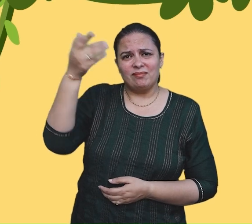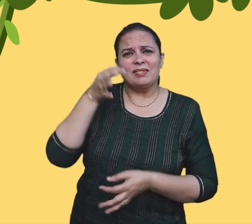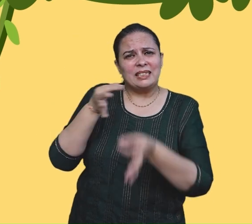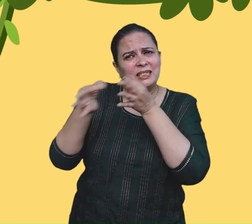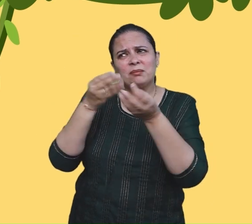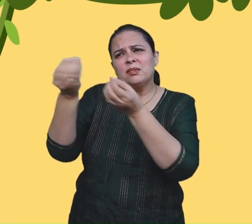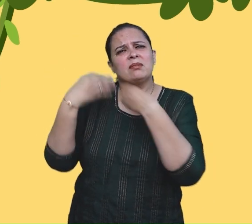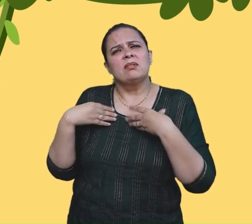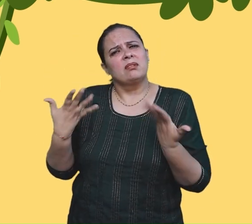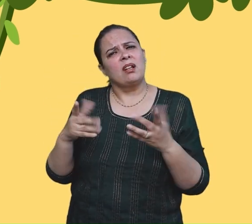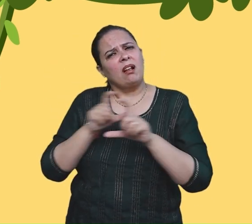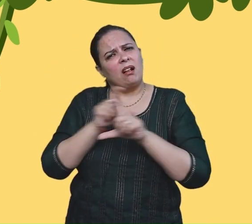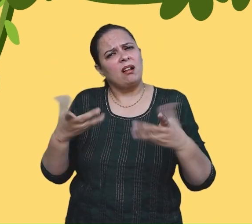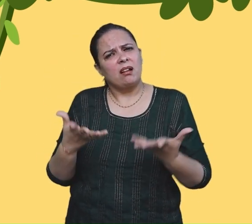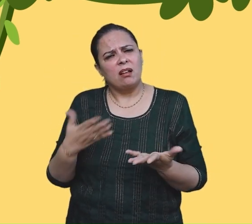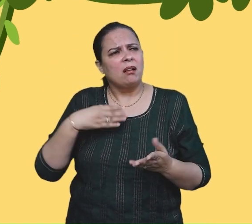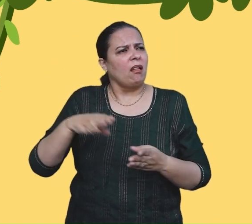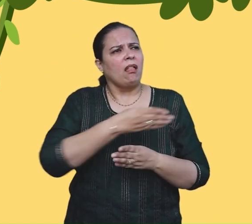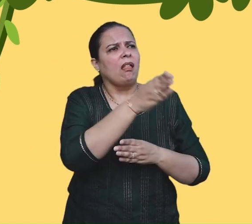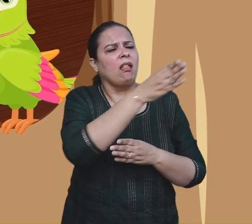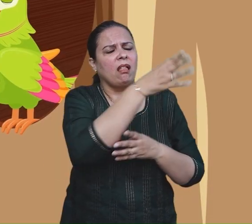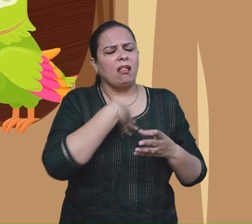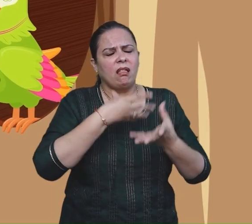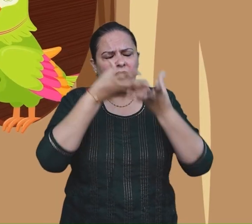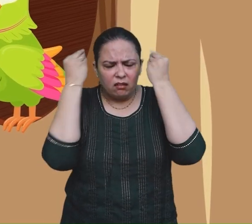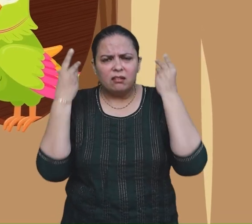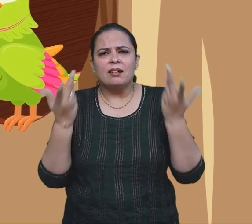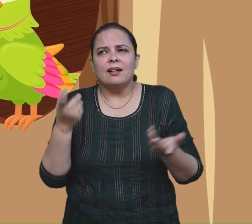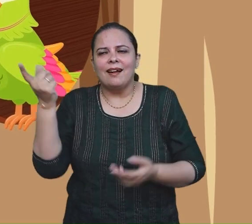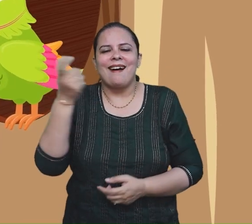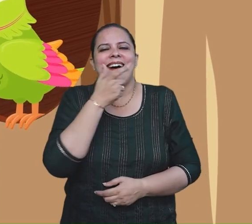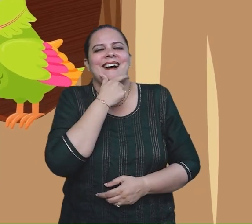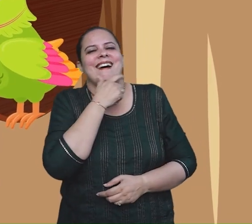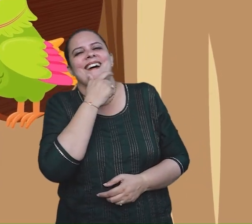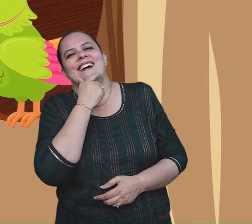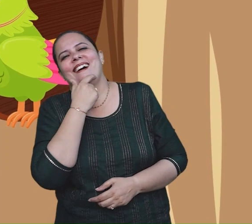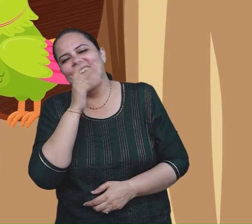से क्यों नहीं बताया, मैं तो रास्ता भूल ही गया।